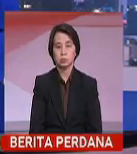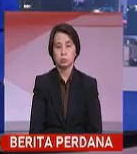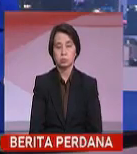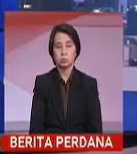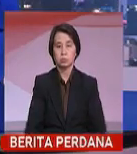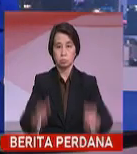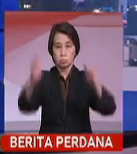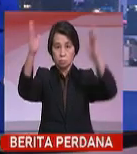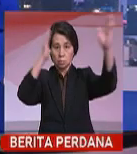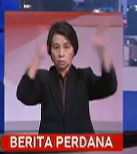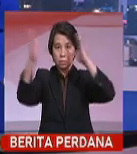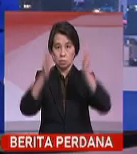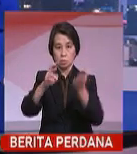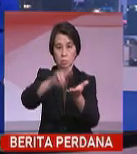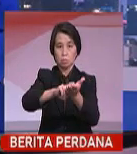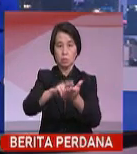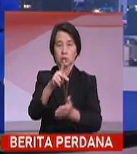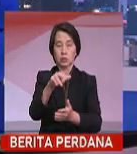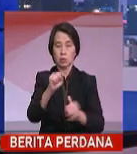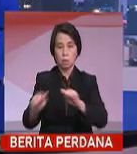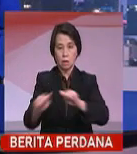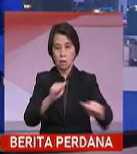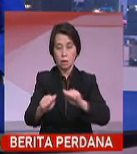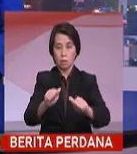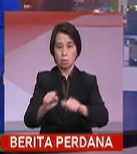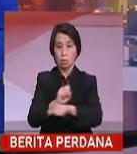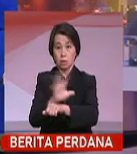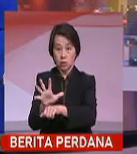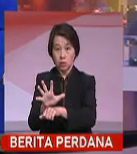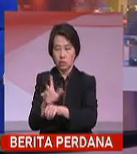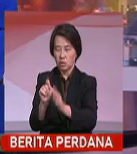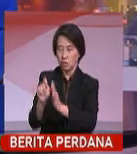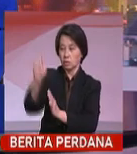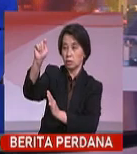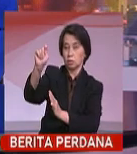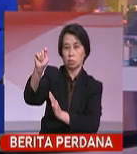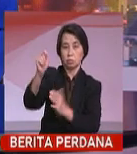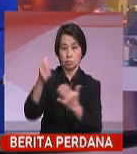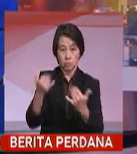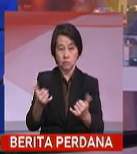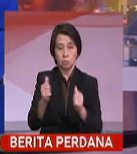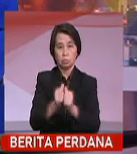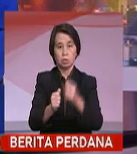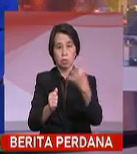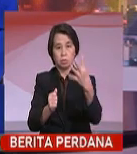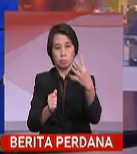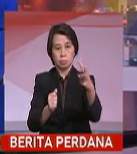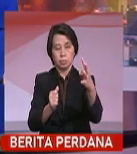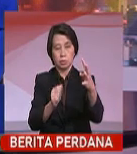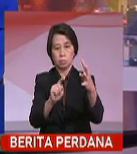Sementara itu, Malaysia merekodkan kes aktif COVID-19 tertinggi setakat ini dengan